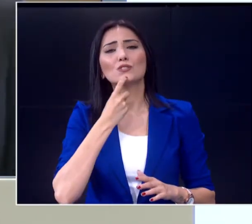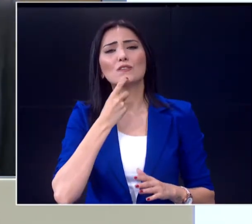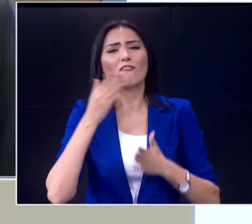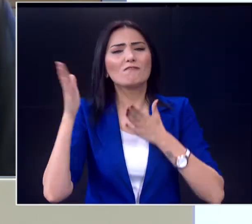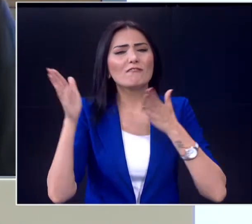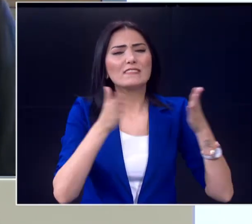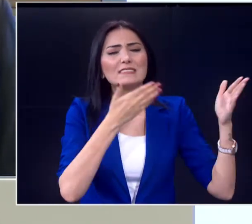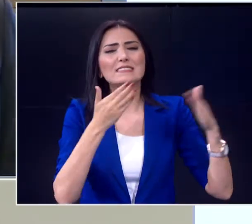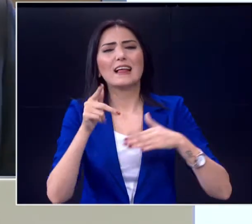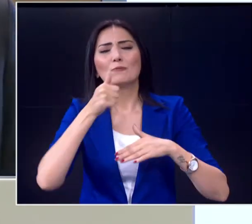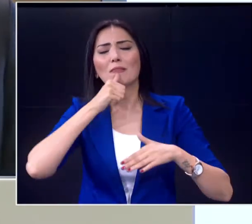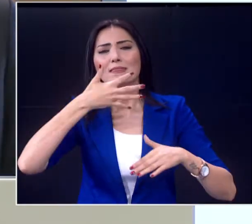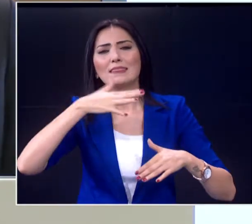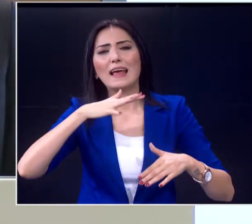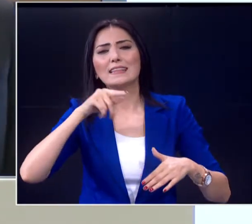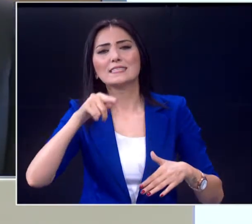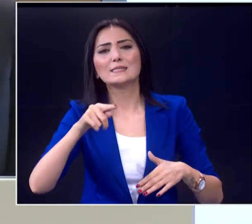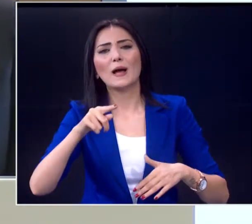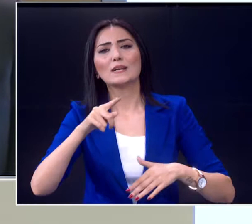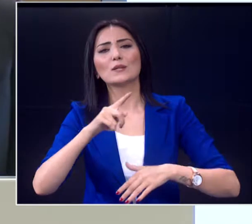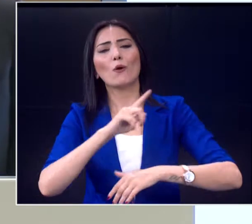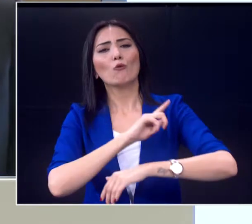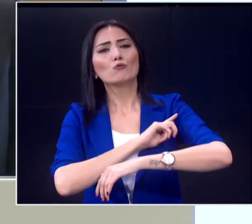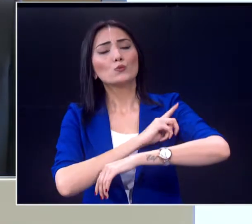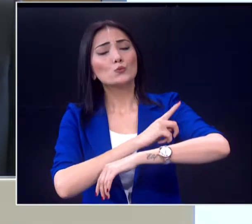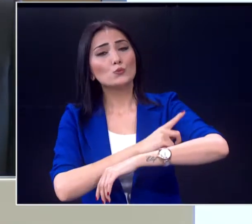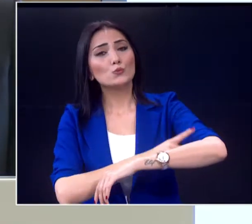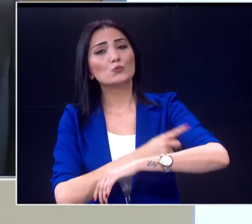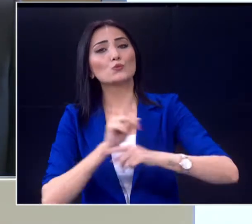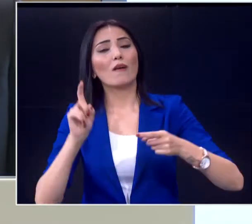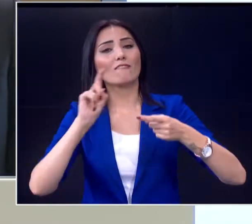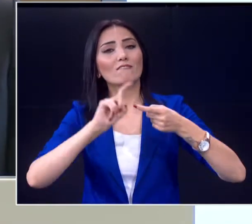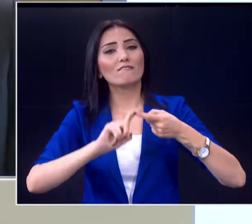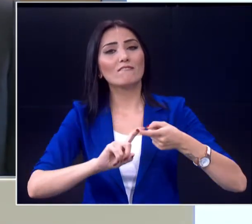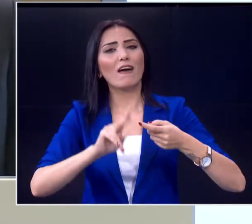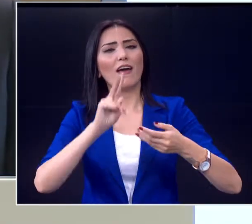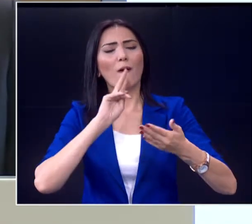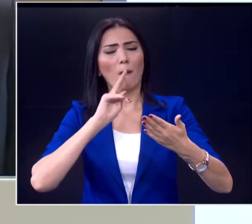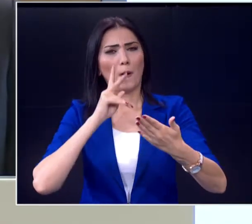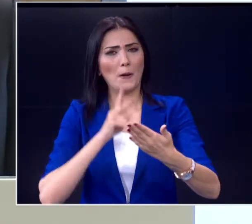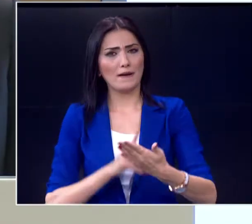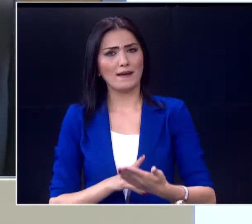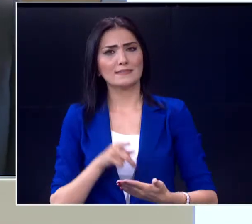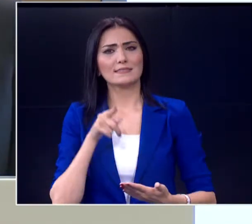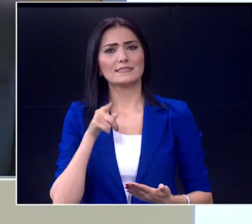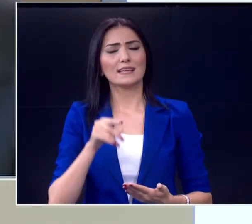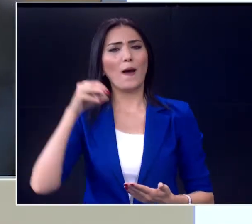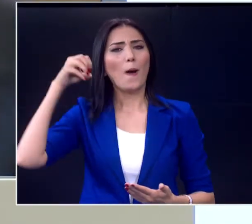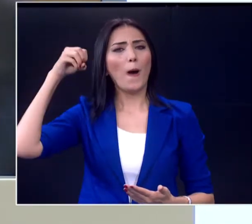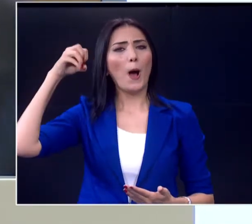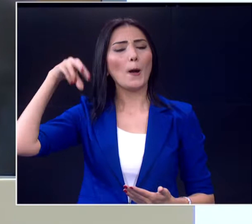fırtınalı denizlerde güçlü ve istikrarlı AK